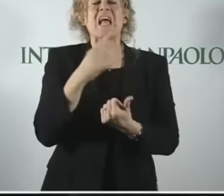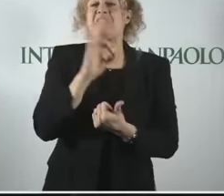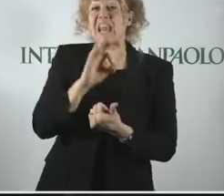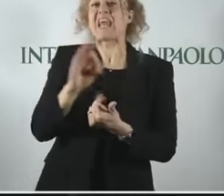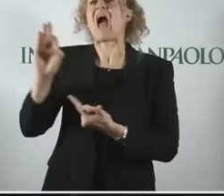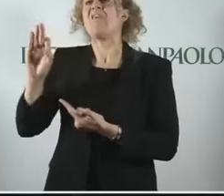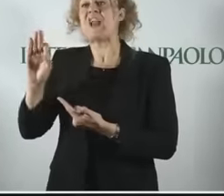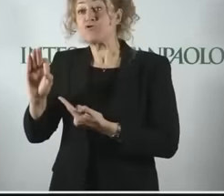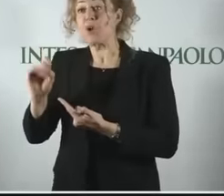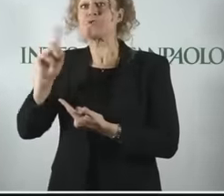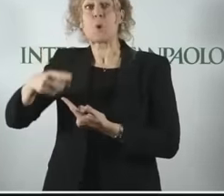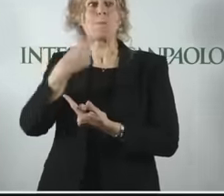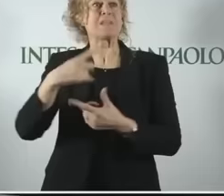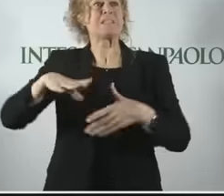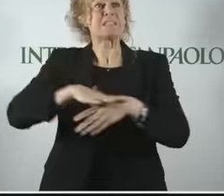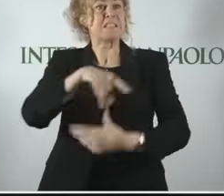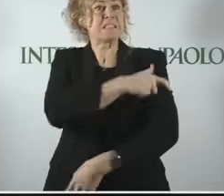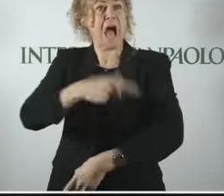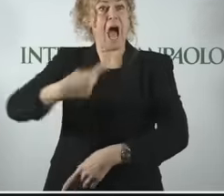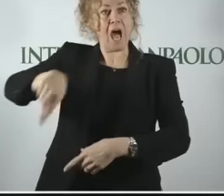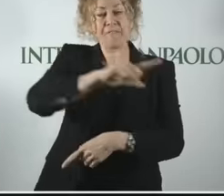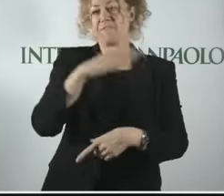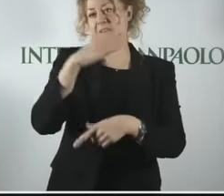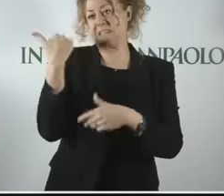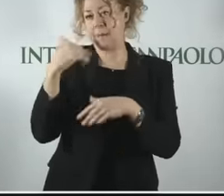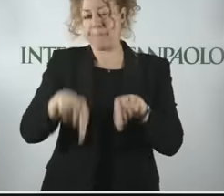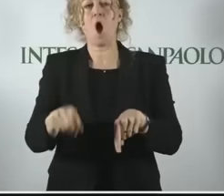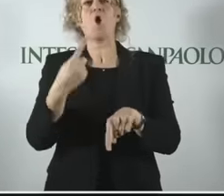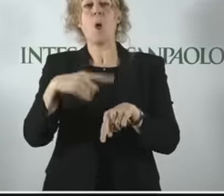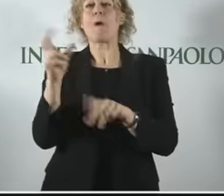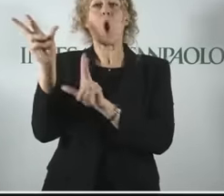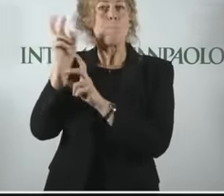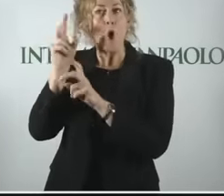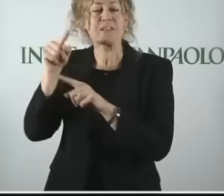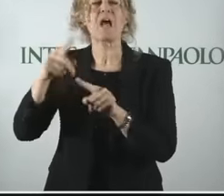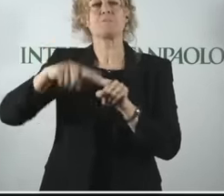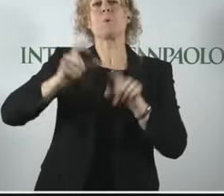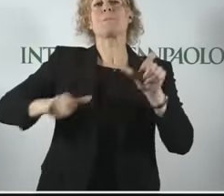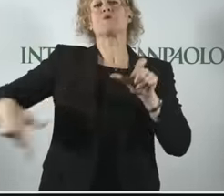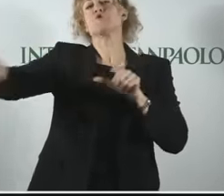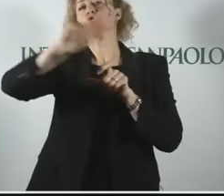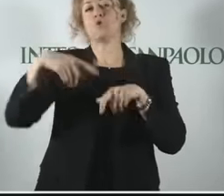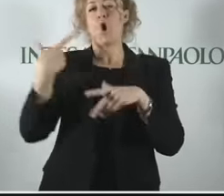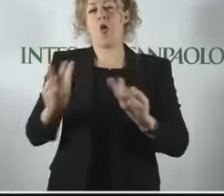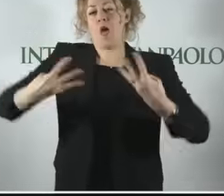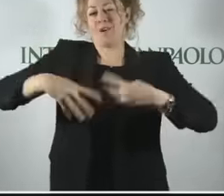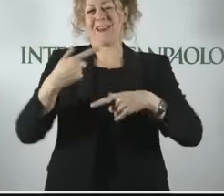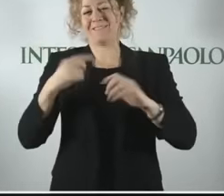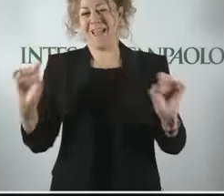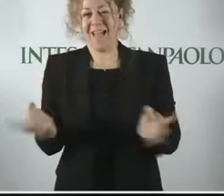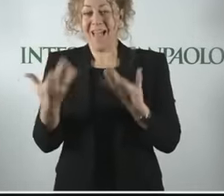inesa San Paolo ner e per il podcast così come tutte le persone di inesa San Paolo ner che hanno organizzato questo